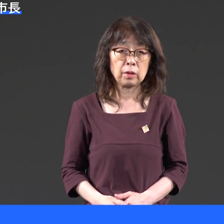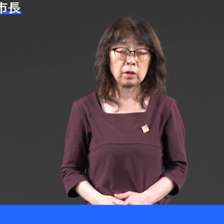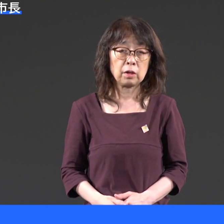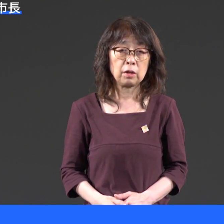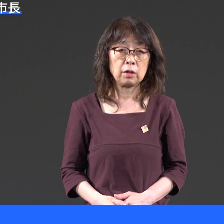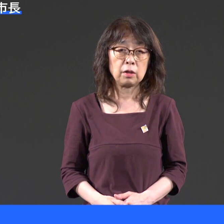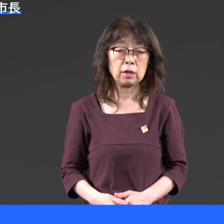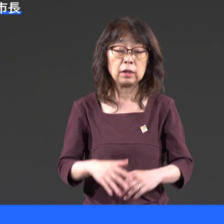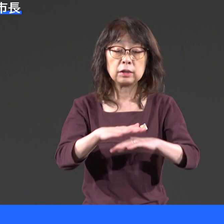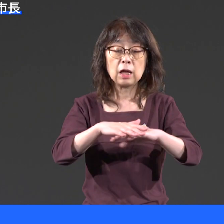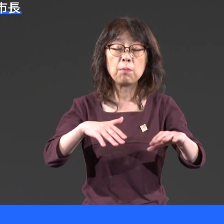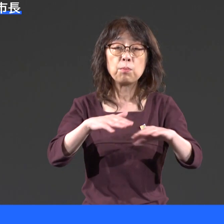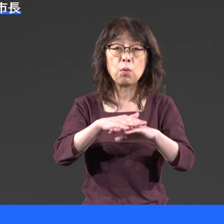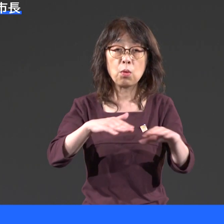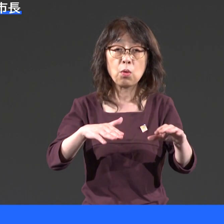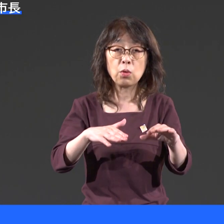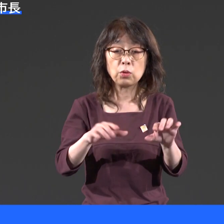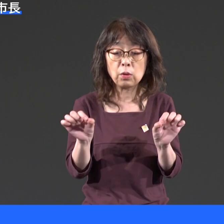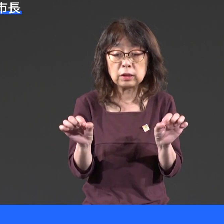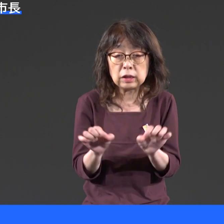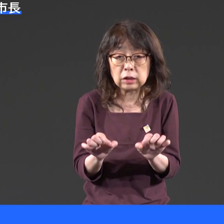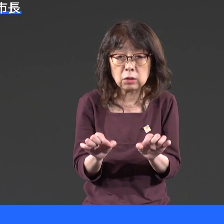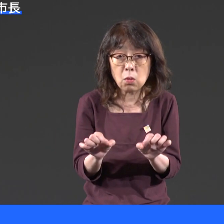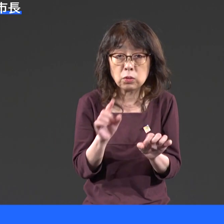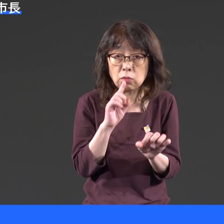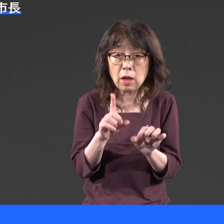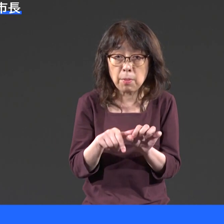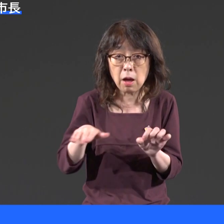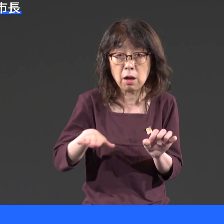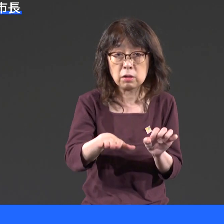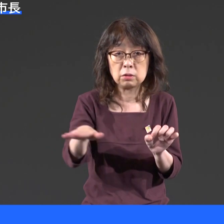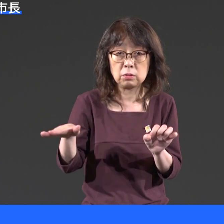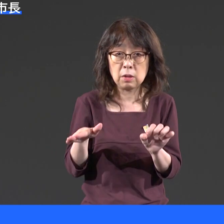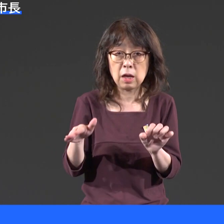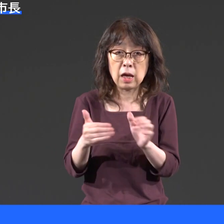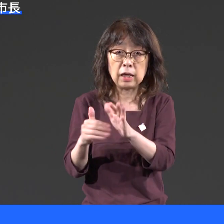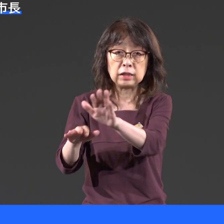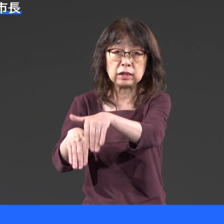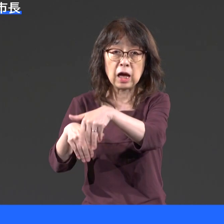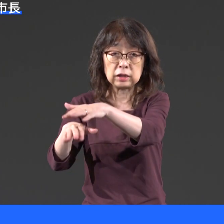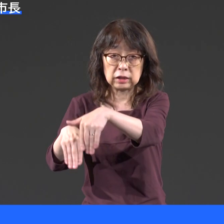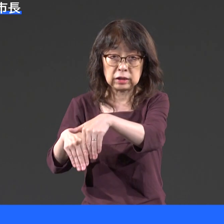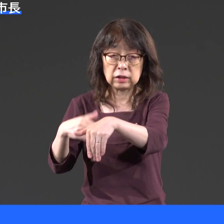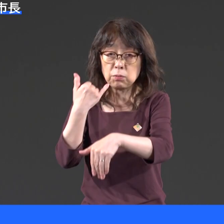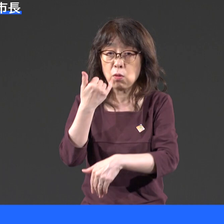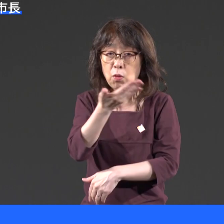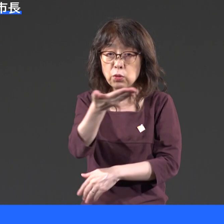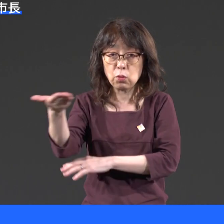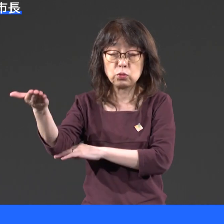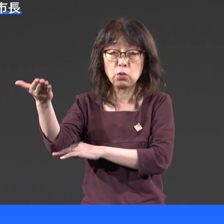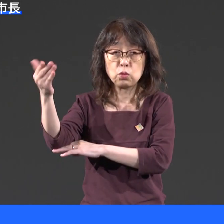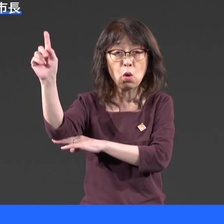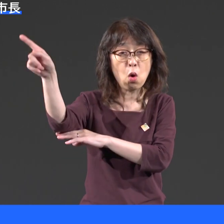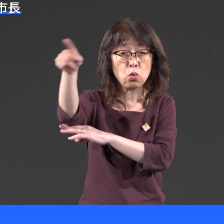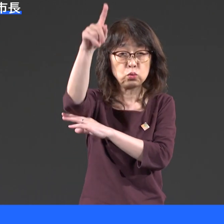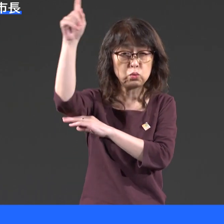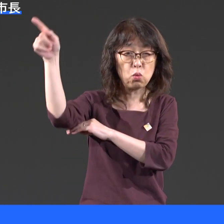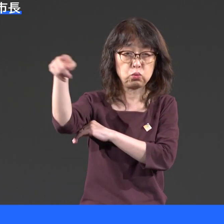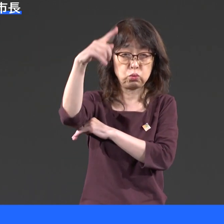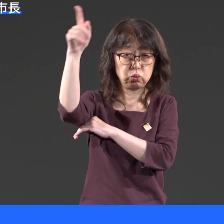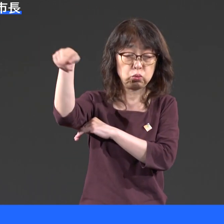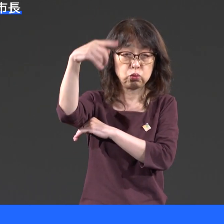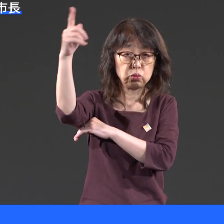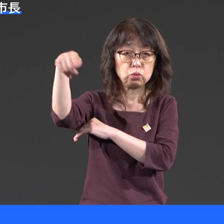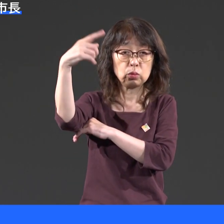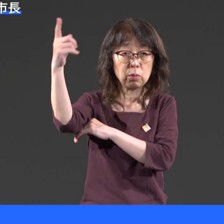札幌の近郊ということであれば石狩含めてですね、まあ、この洋上風力などで再生エネルギー、まあ、電力が作